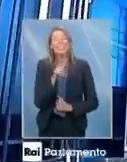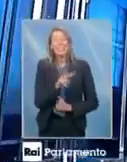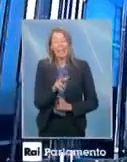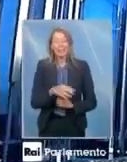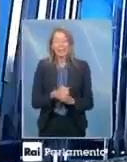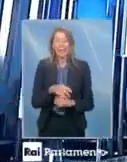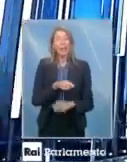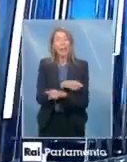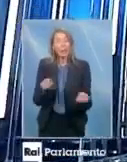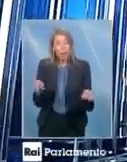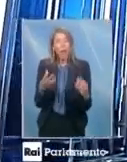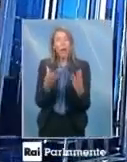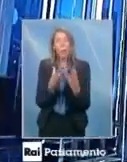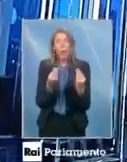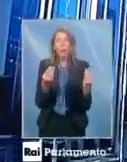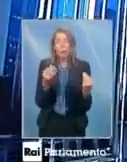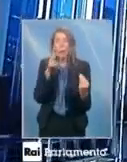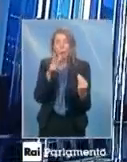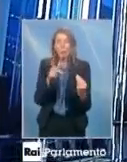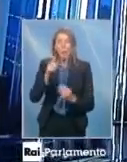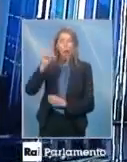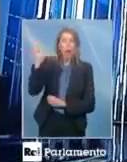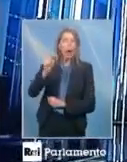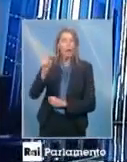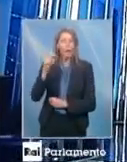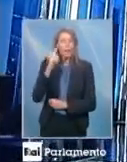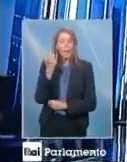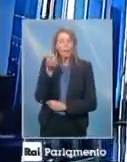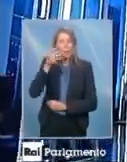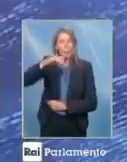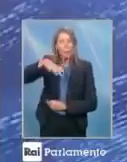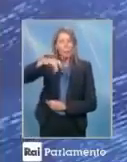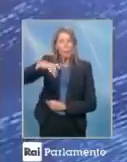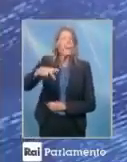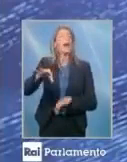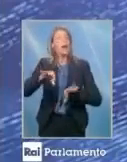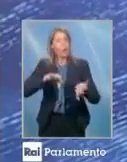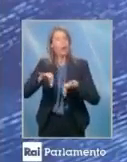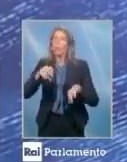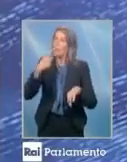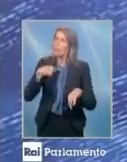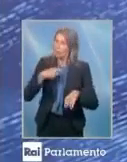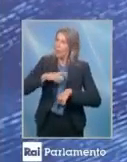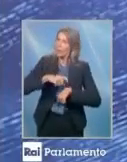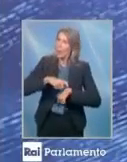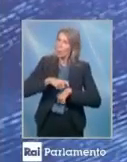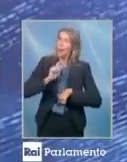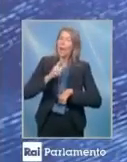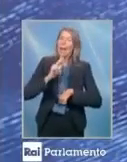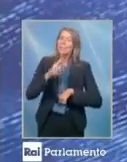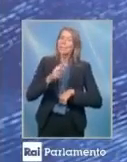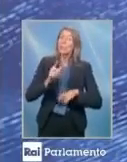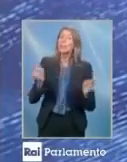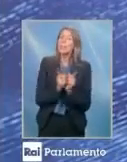Siccome siete stati molto nei tempi, il nostro gong lo abbiamo sentito veramente molto molto poco, mi dicono dalla regia che abbiamo ancora tempo per risposte brevi